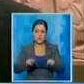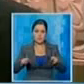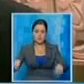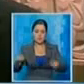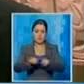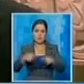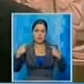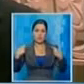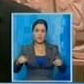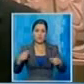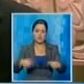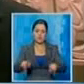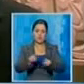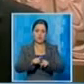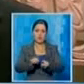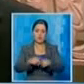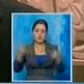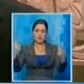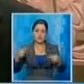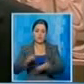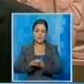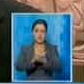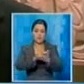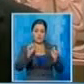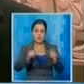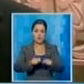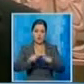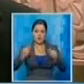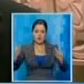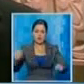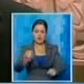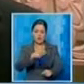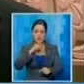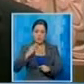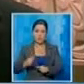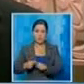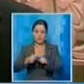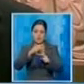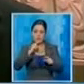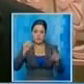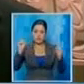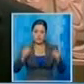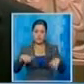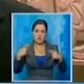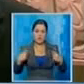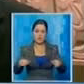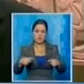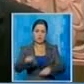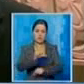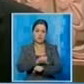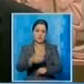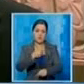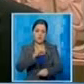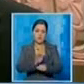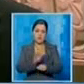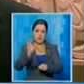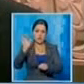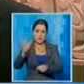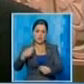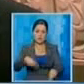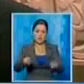в связи с таможенным союзом, с введением появится возможность реализовать и